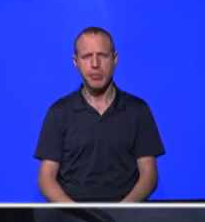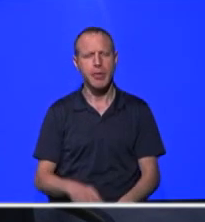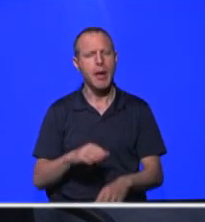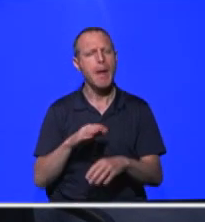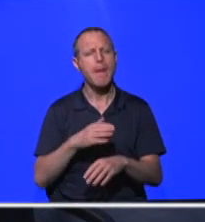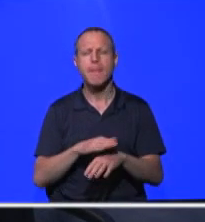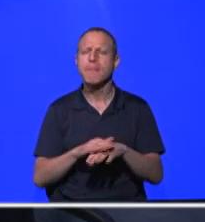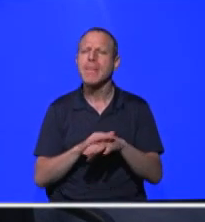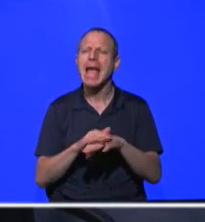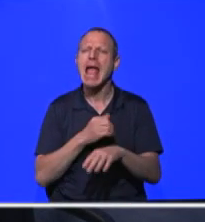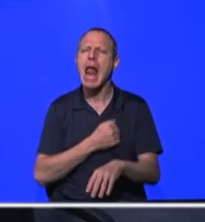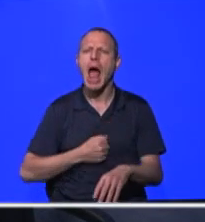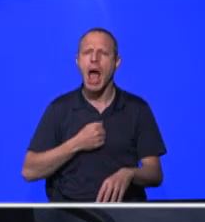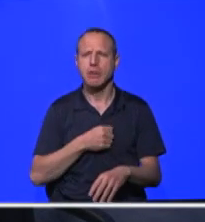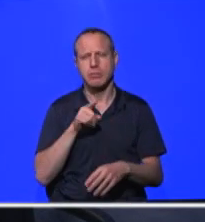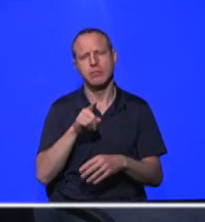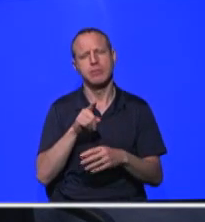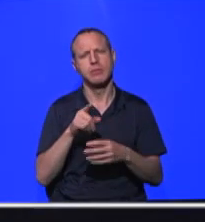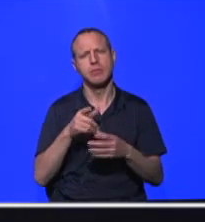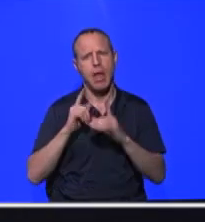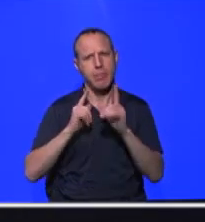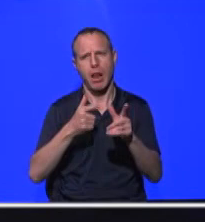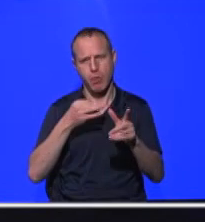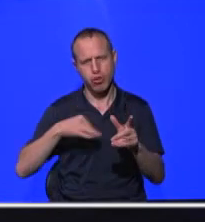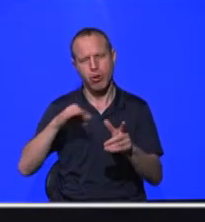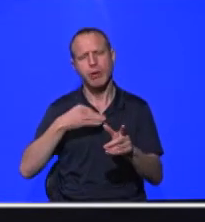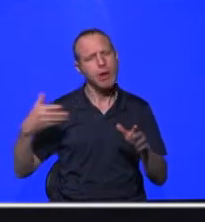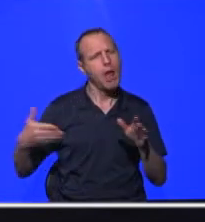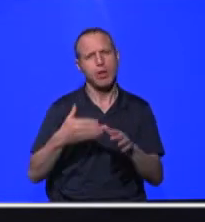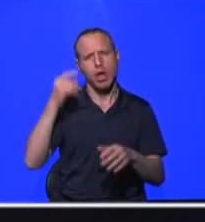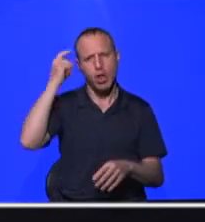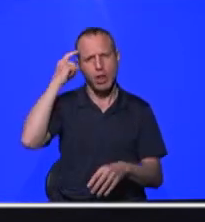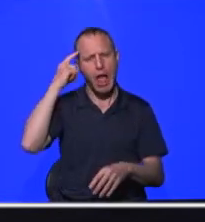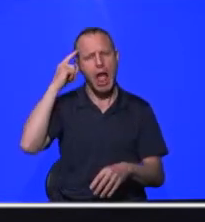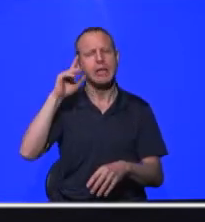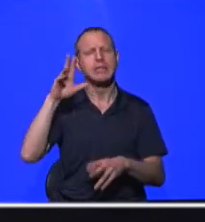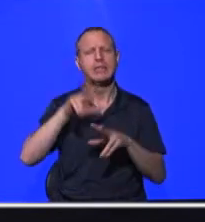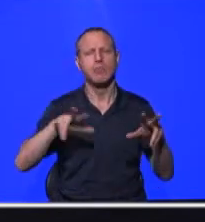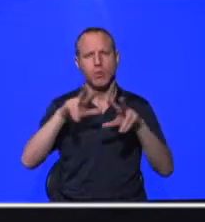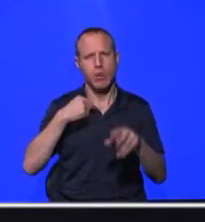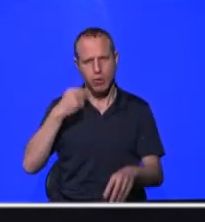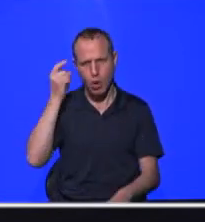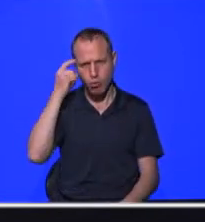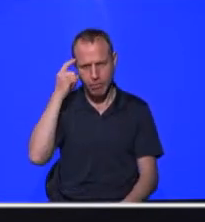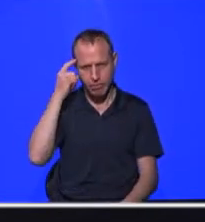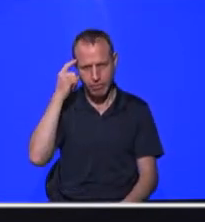מכילה זה המלחמה שלי, להכניס לתודעה הציבורית. אני חושב